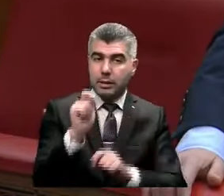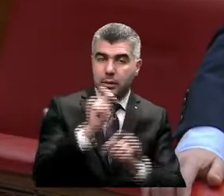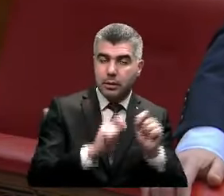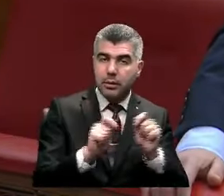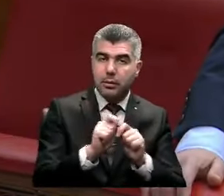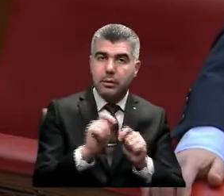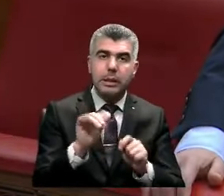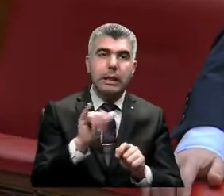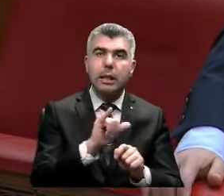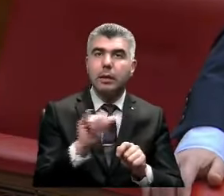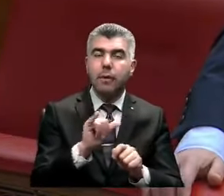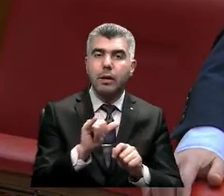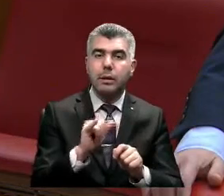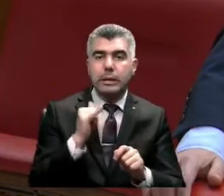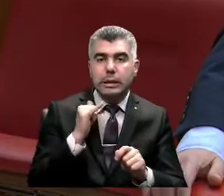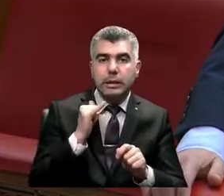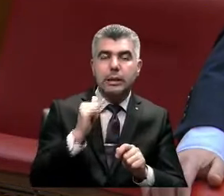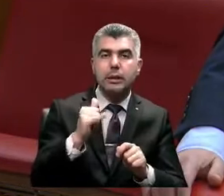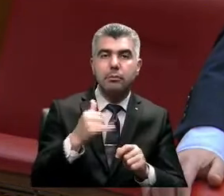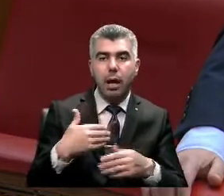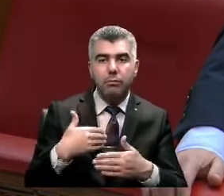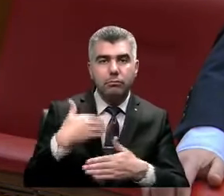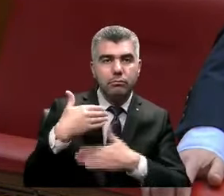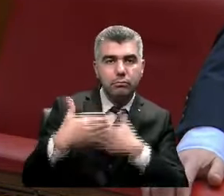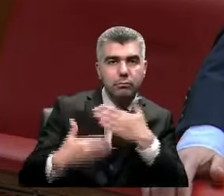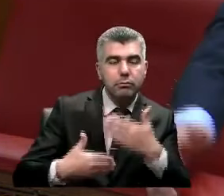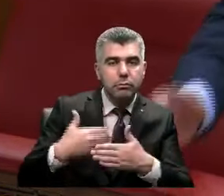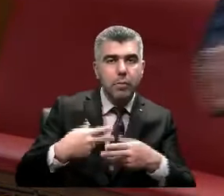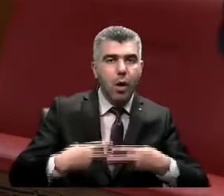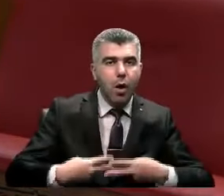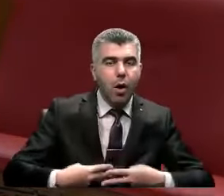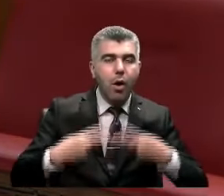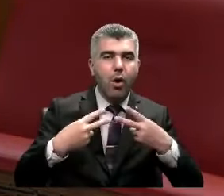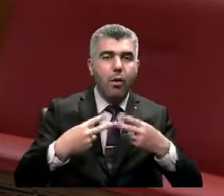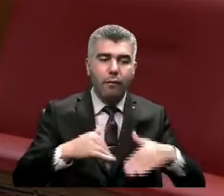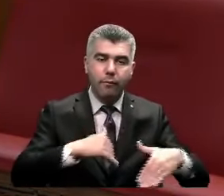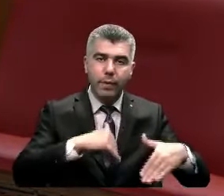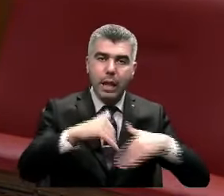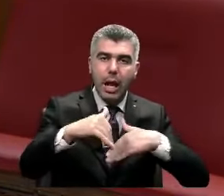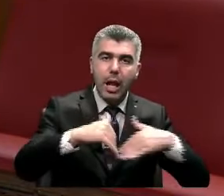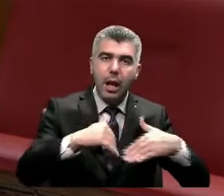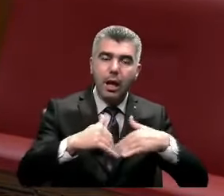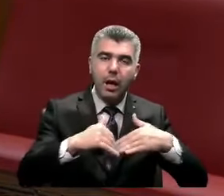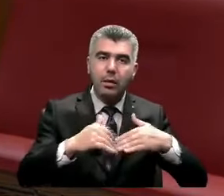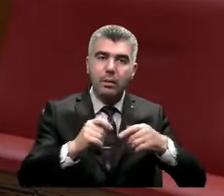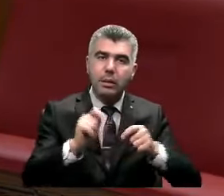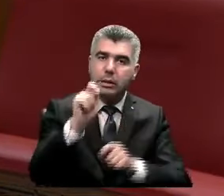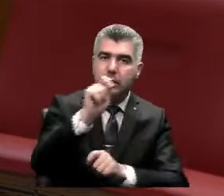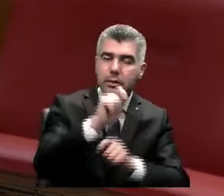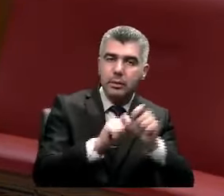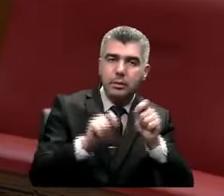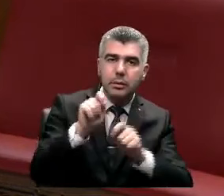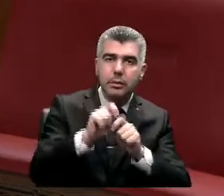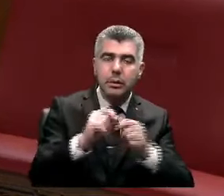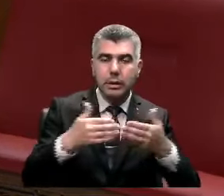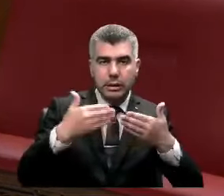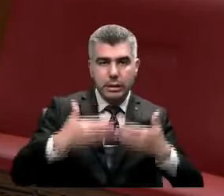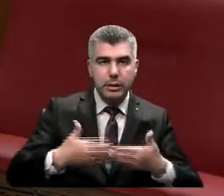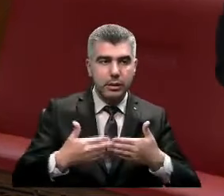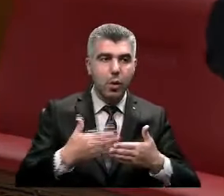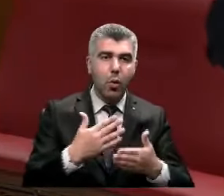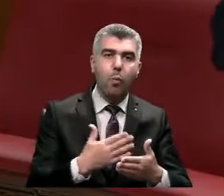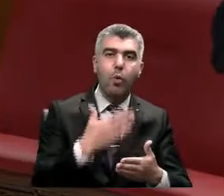كيفاش نقدروا نقوموا بتخطيط طويل المدى لتوجيه أولوية تطوير البنية التحتية مع مراعاة الاحتياجات الحالية